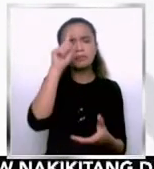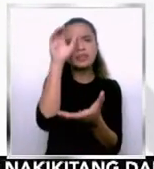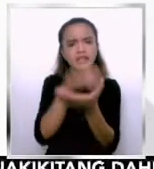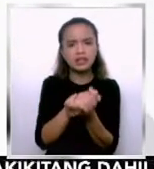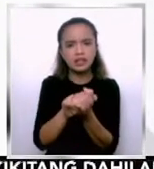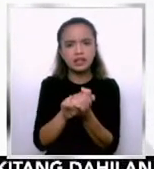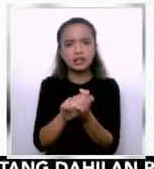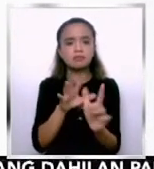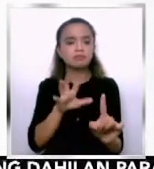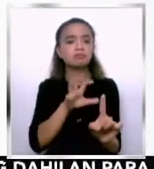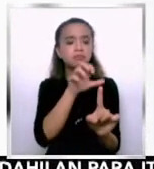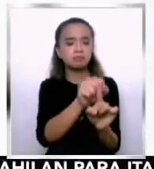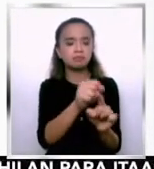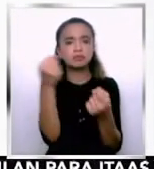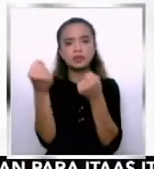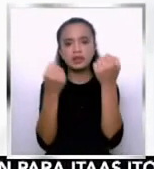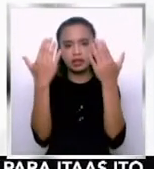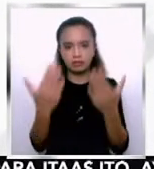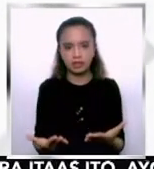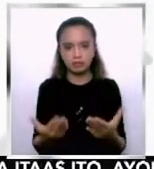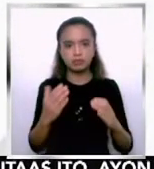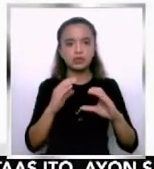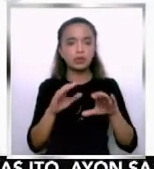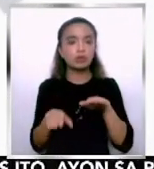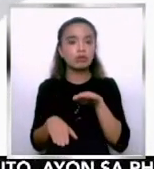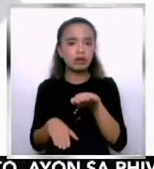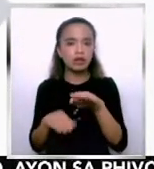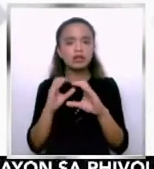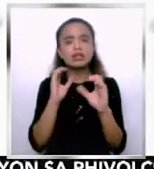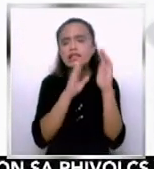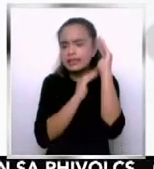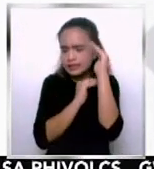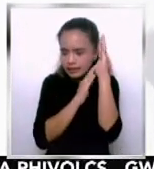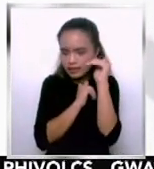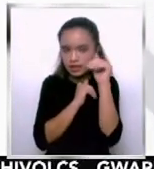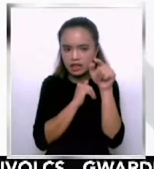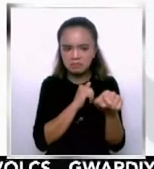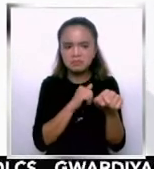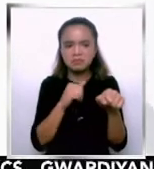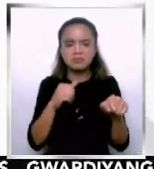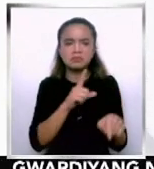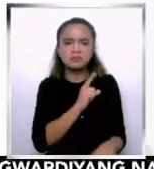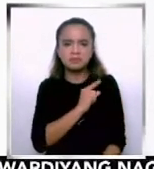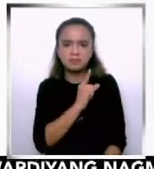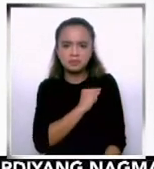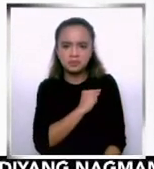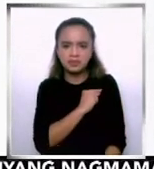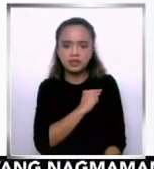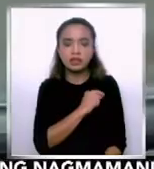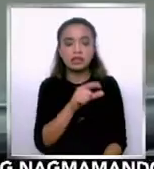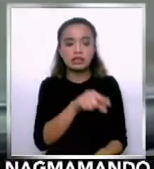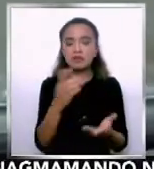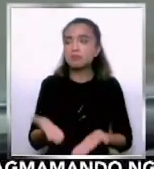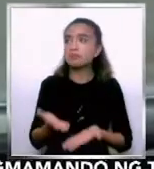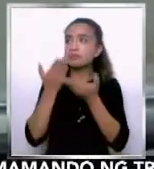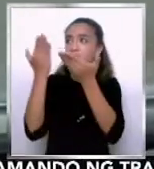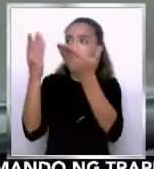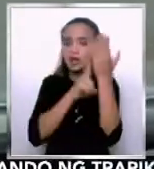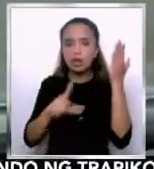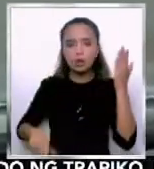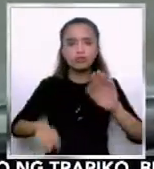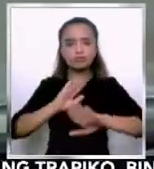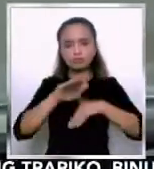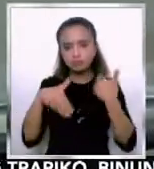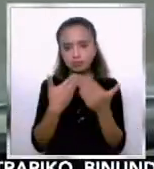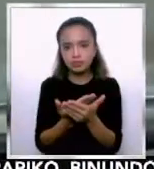mahuhuli ang driver ng SUV. Sana raw ay makonsensya ang driver. Pinagpapasadyos na lang daw niya ang lahat. Tukoy na